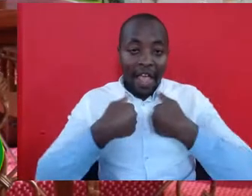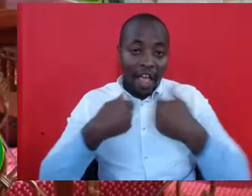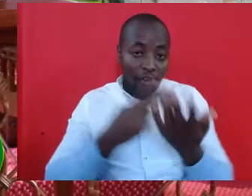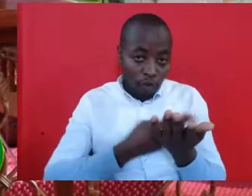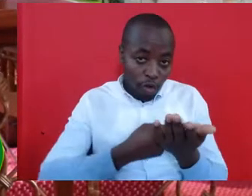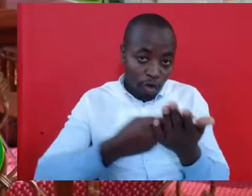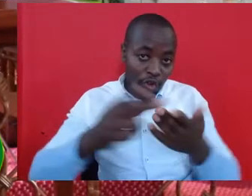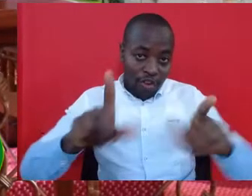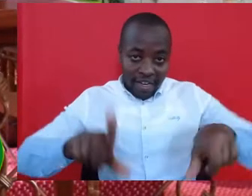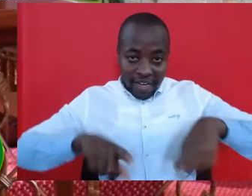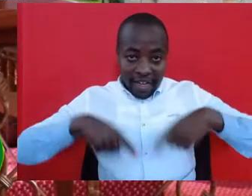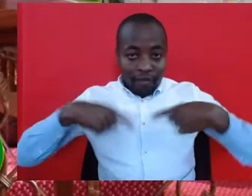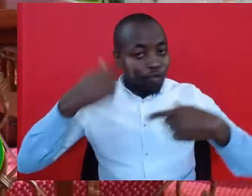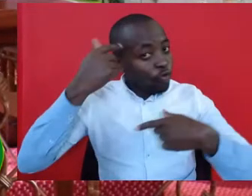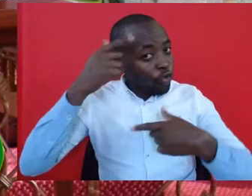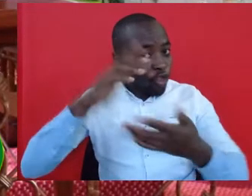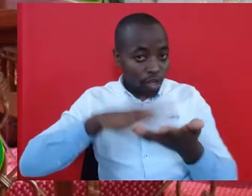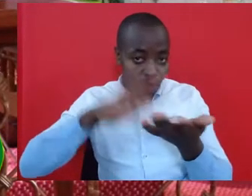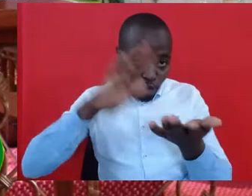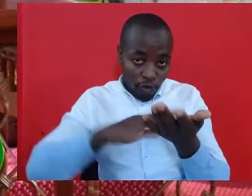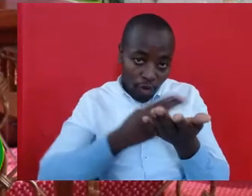kwa utukufu wa jina lako takatifu.